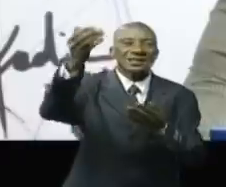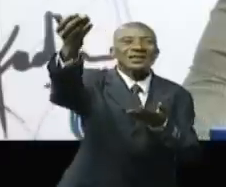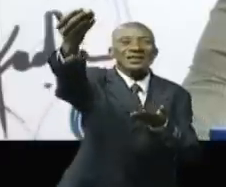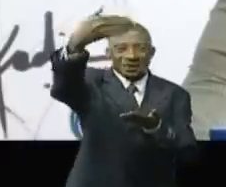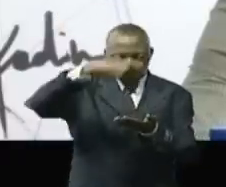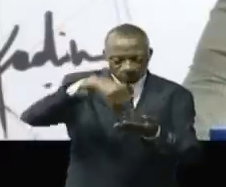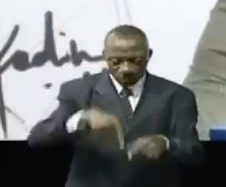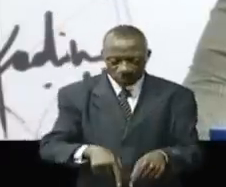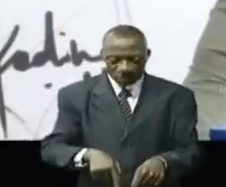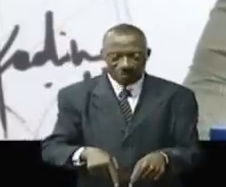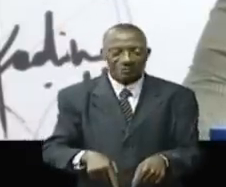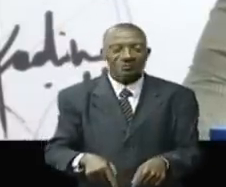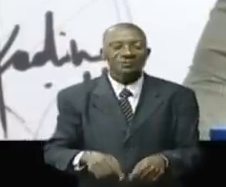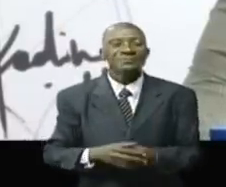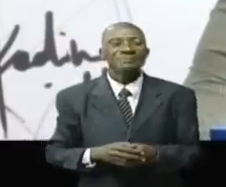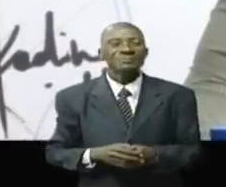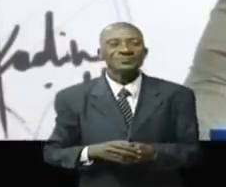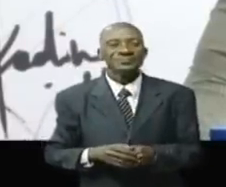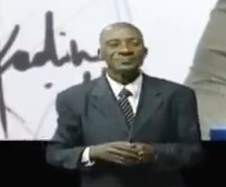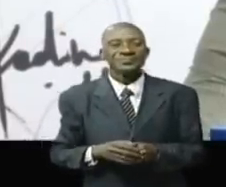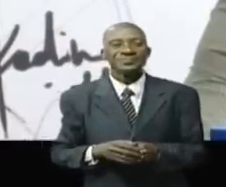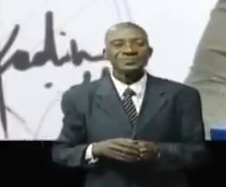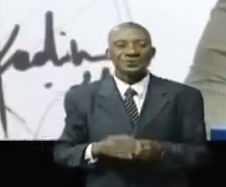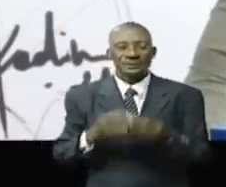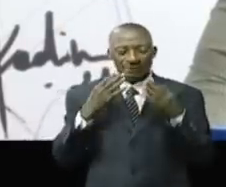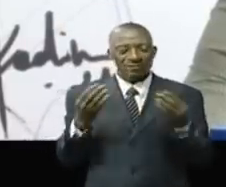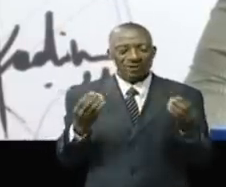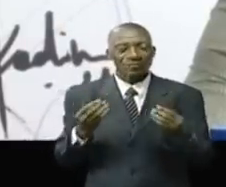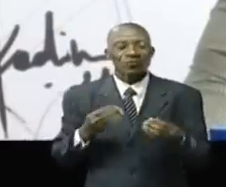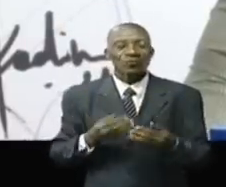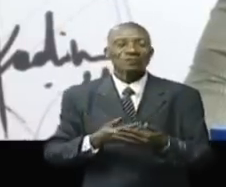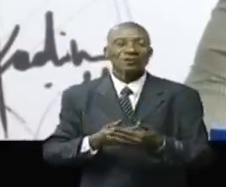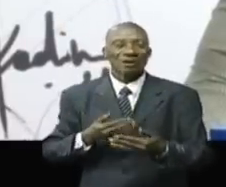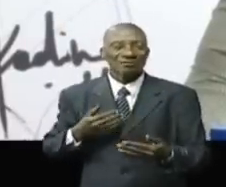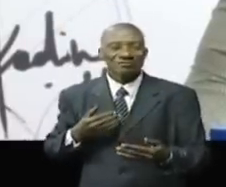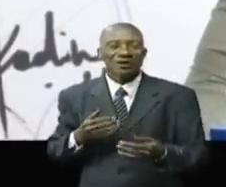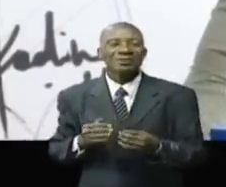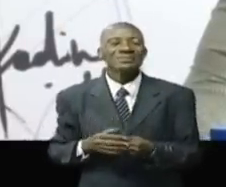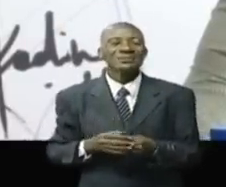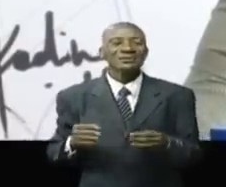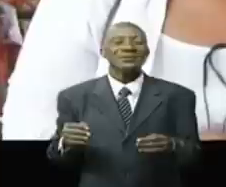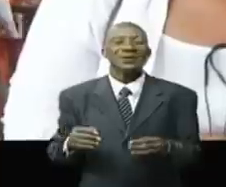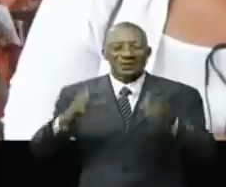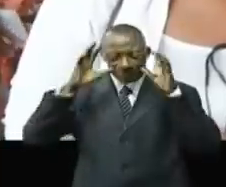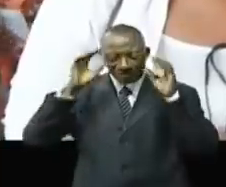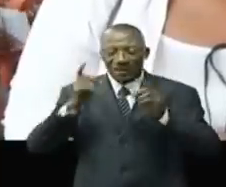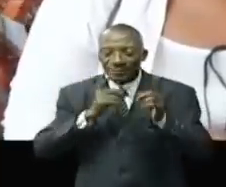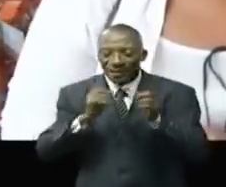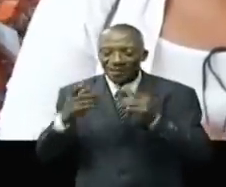avant, d'ailleurs, qu'il puisse recevoir la famille Lumumba,